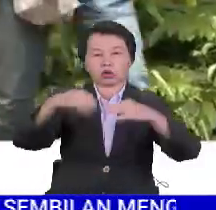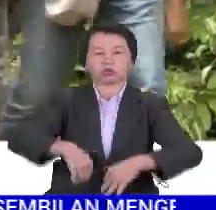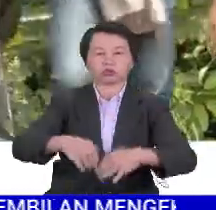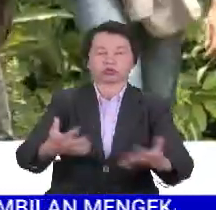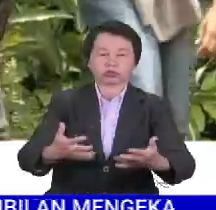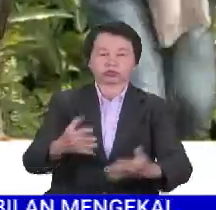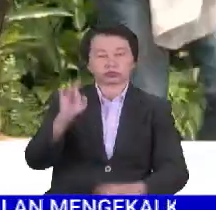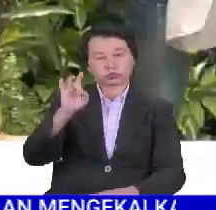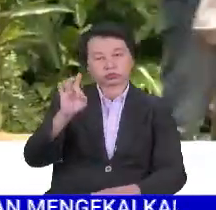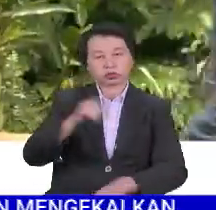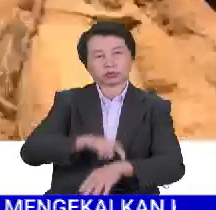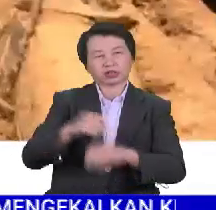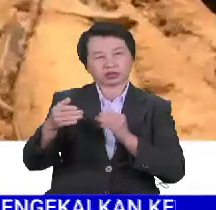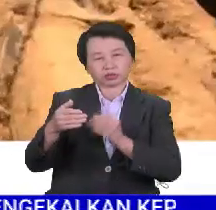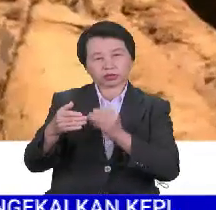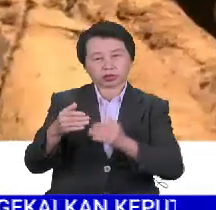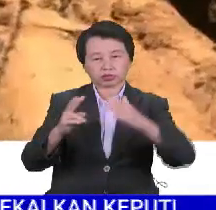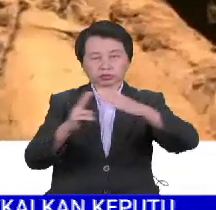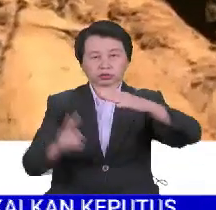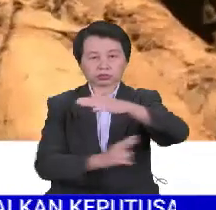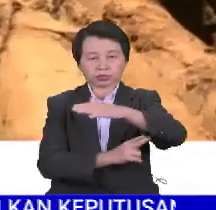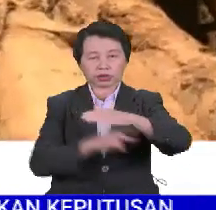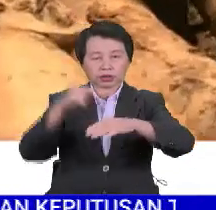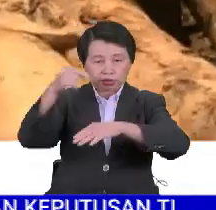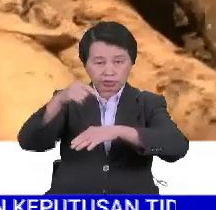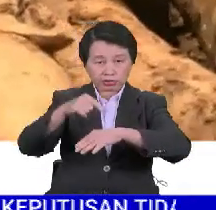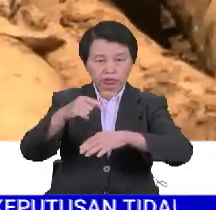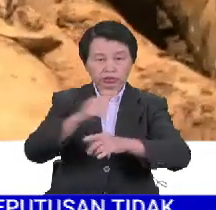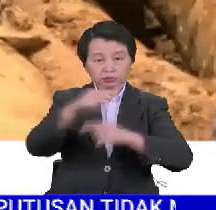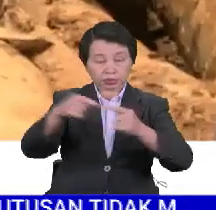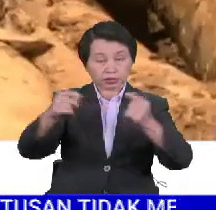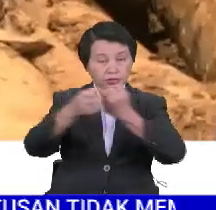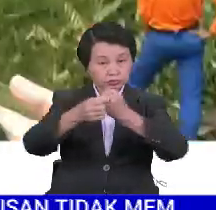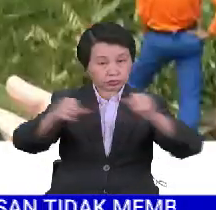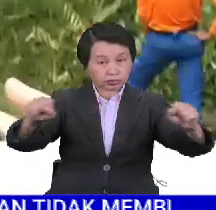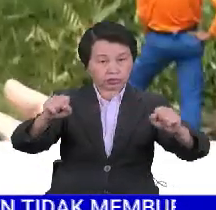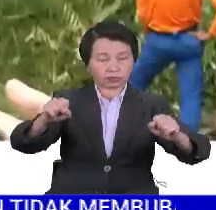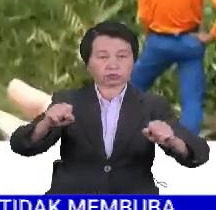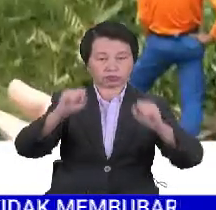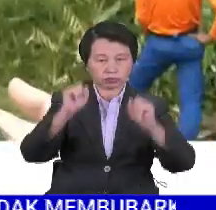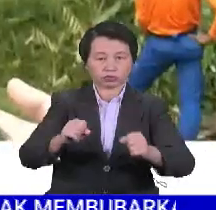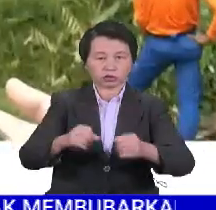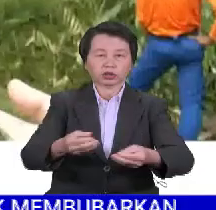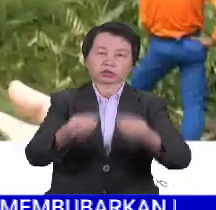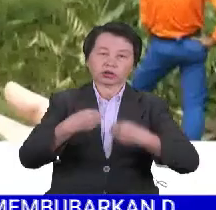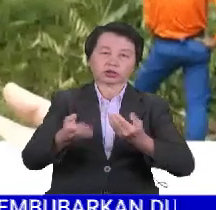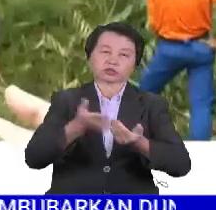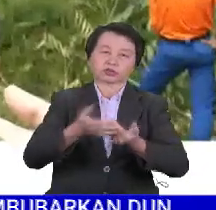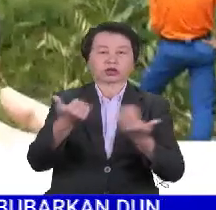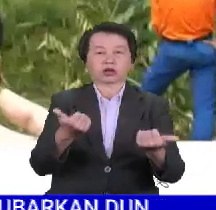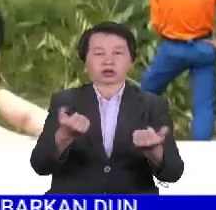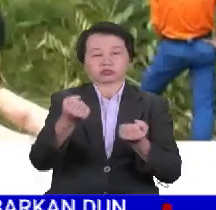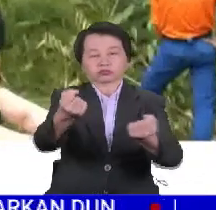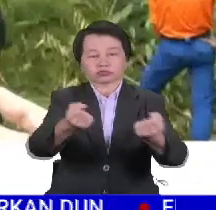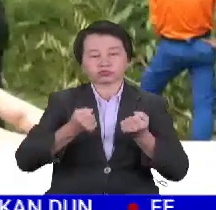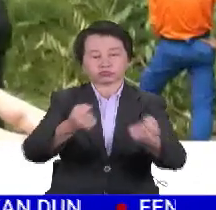InsyaAllah dalam masa terdekat ini jambatan apabila siap nanti, ia boleh kata memberi kemudahan bukan saja kepada